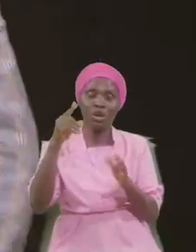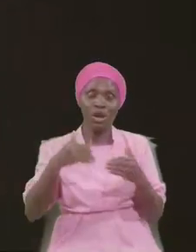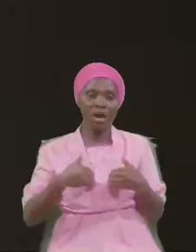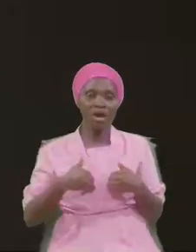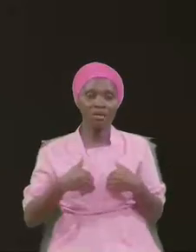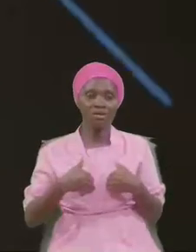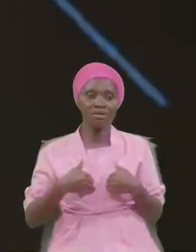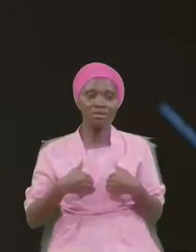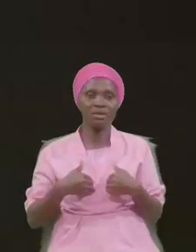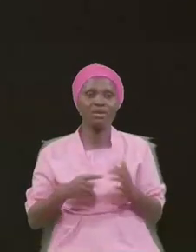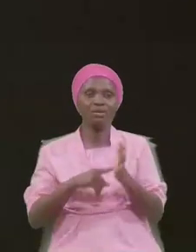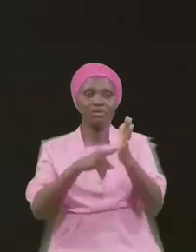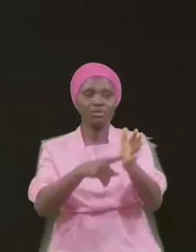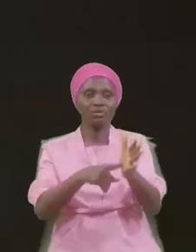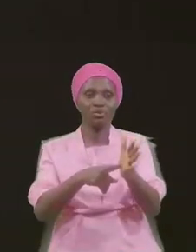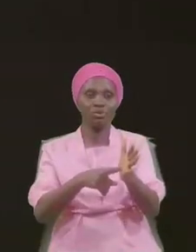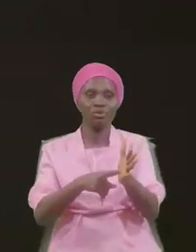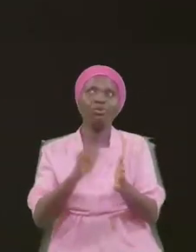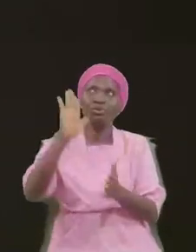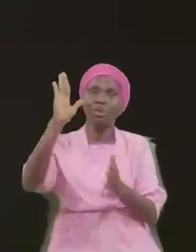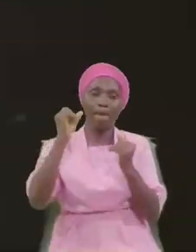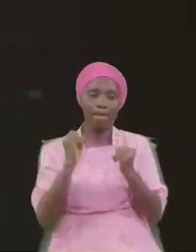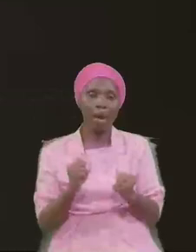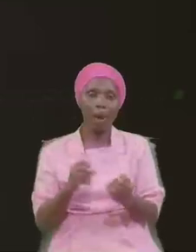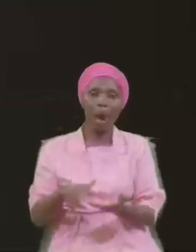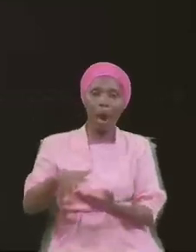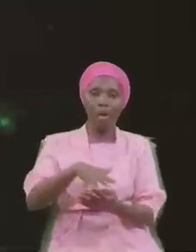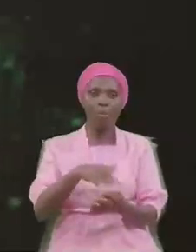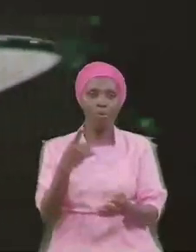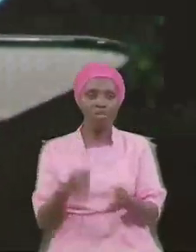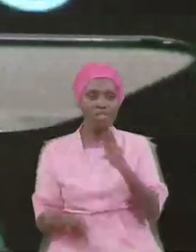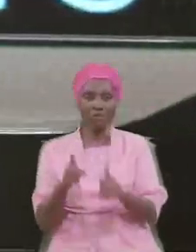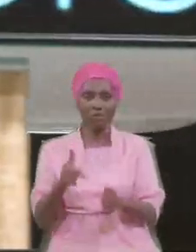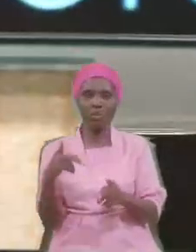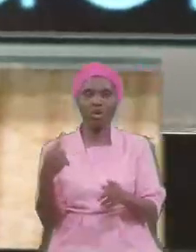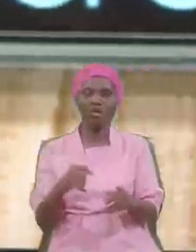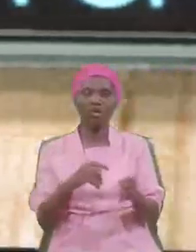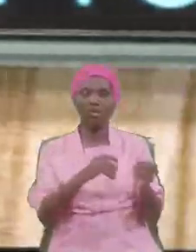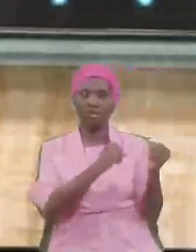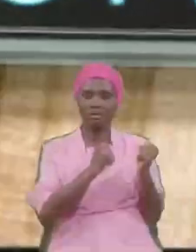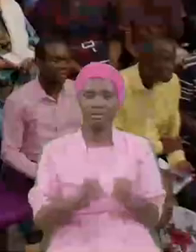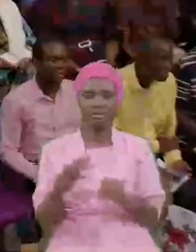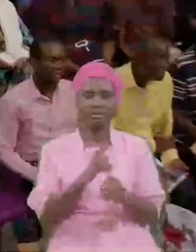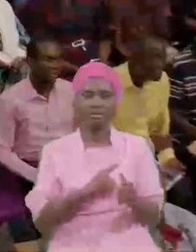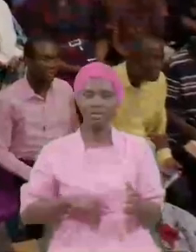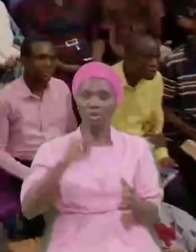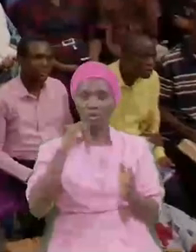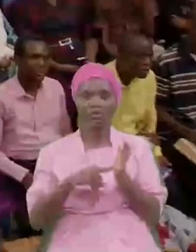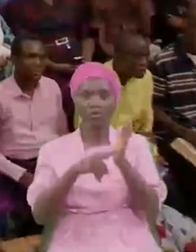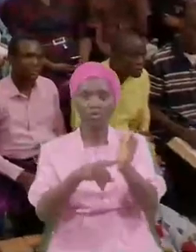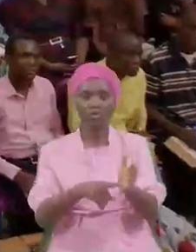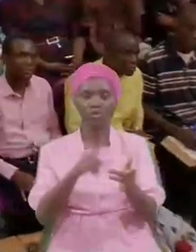les peuples ta puissance. La puissance du Seigneur alors se manifeste à vous ce